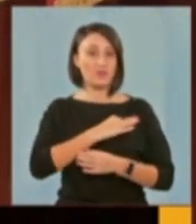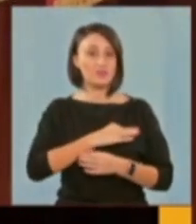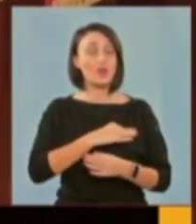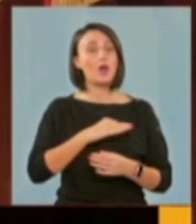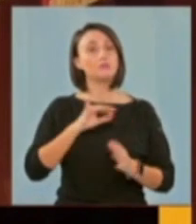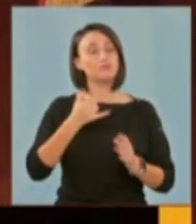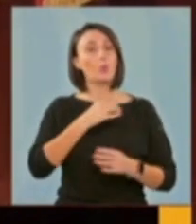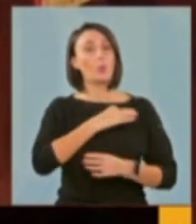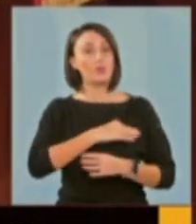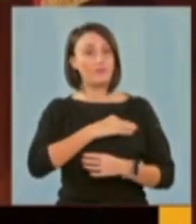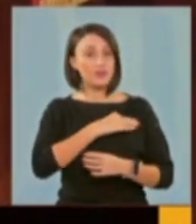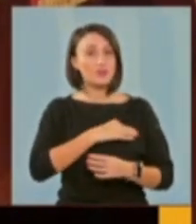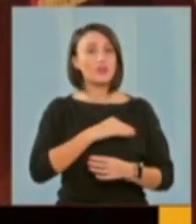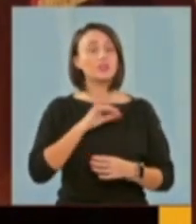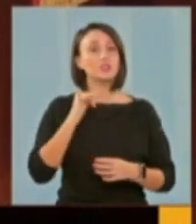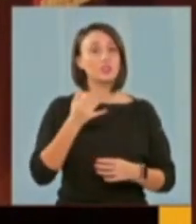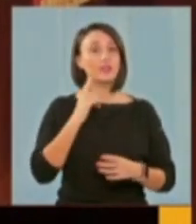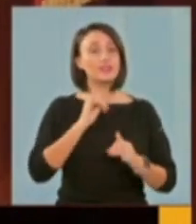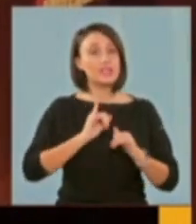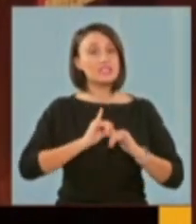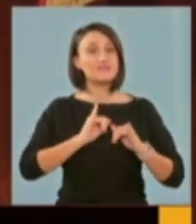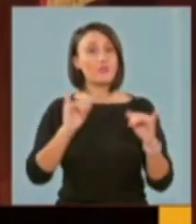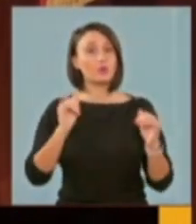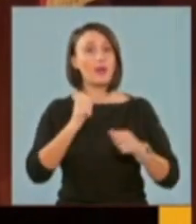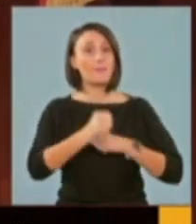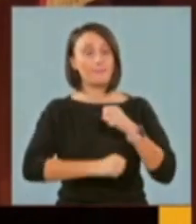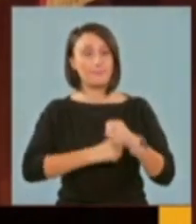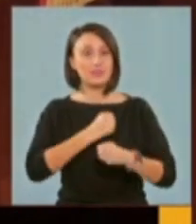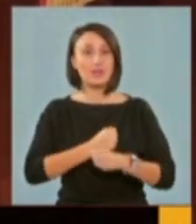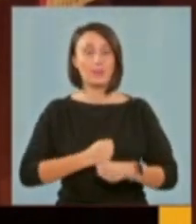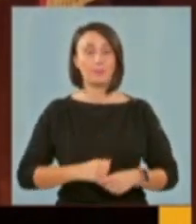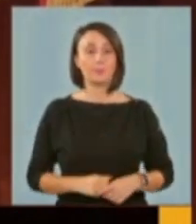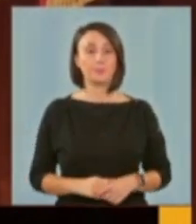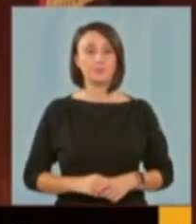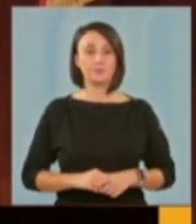universitar și cel de dezvoltare în carieră.